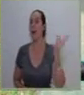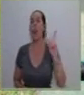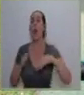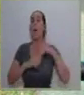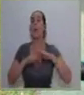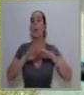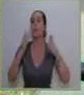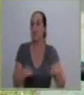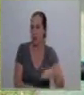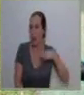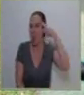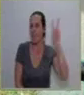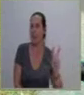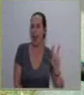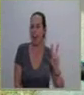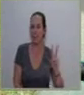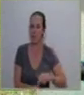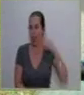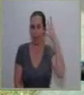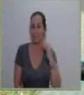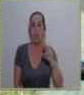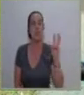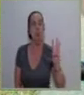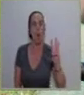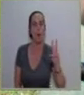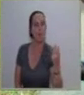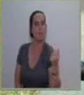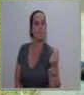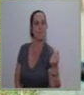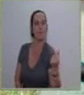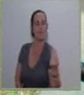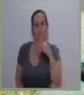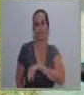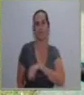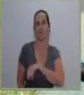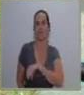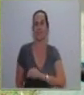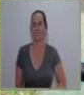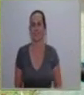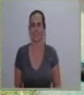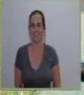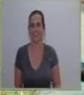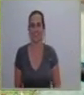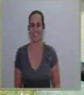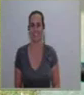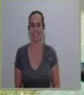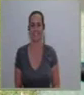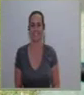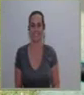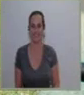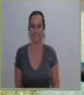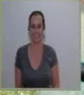סוכה כמו פריירית בשביל הכיף! שלומית גורפת את המזומנים החוקיים.